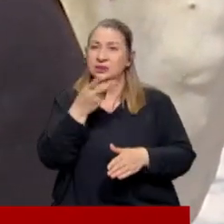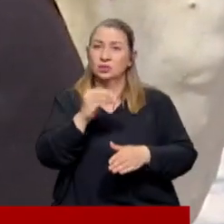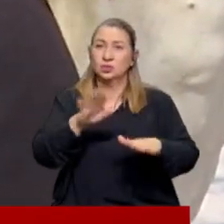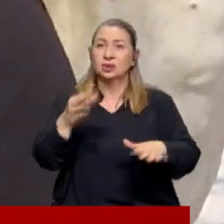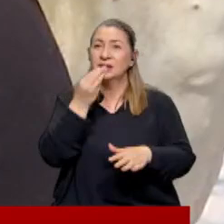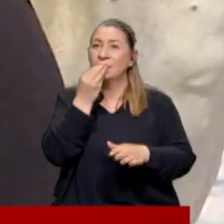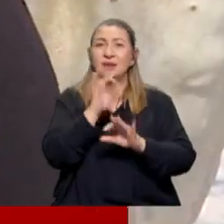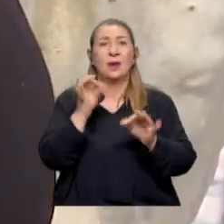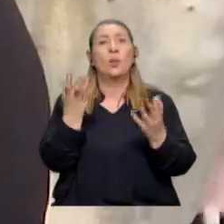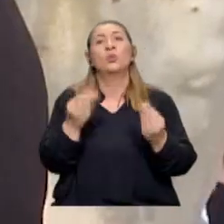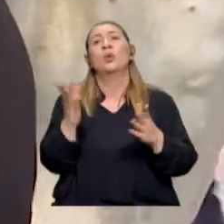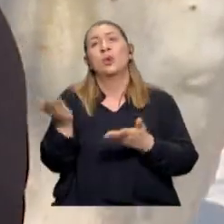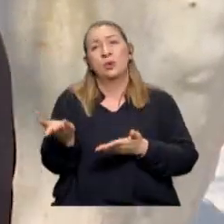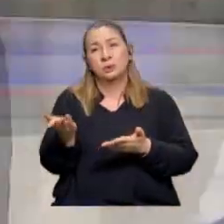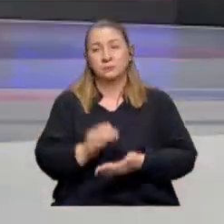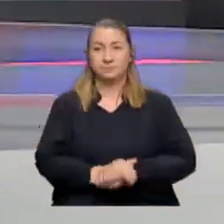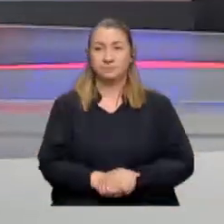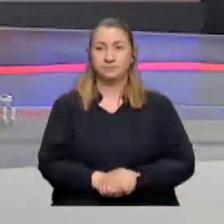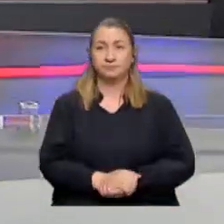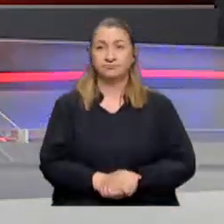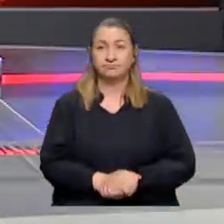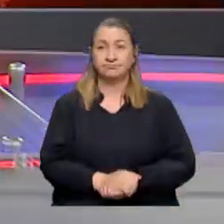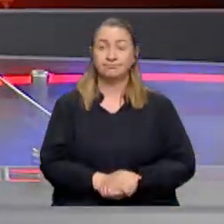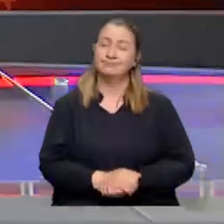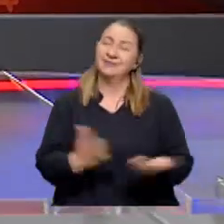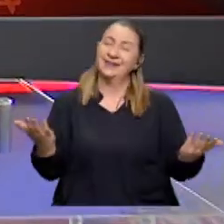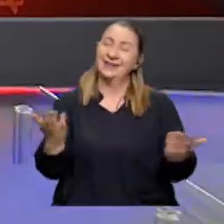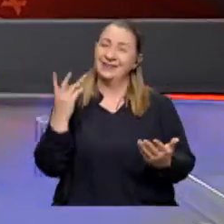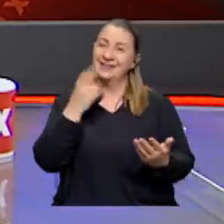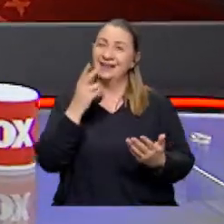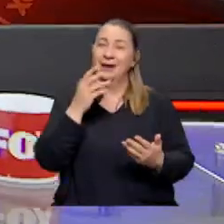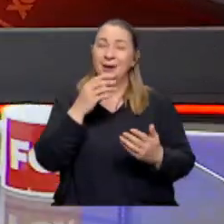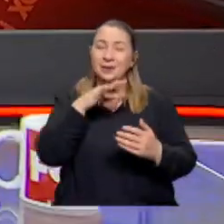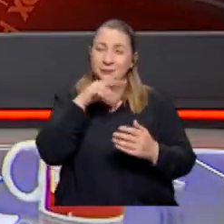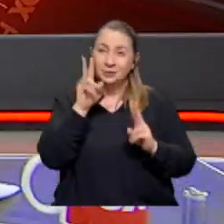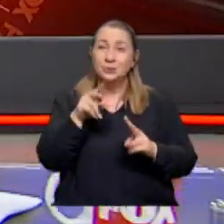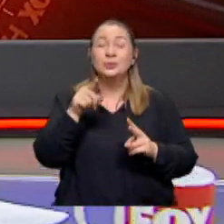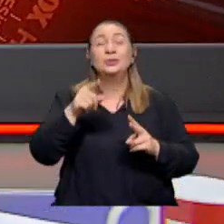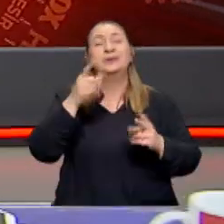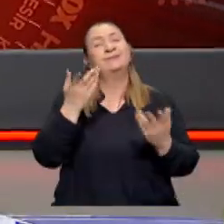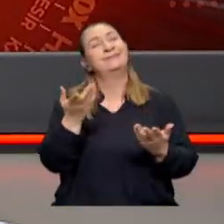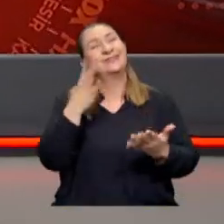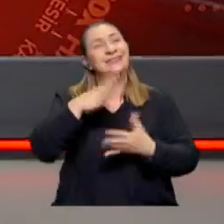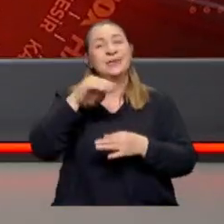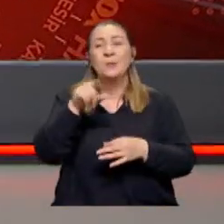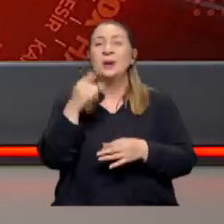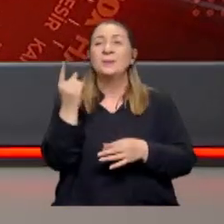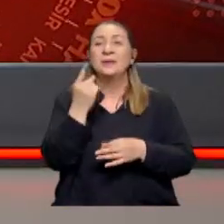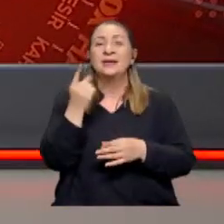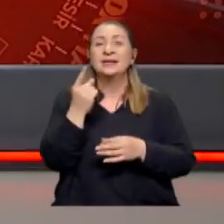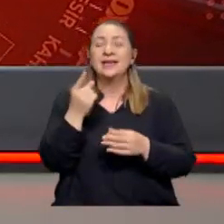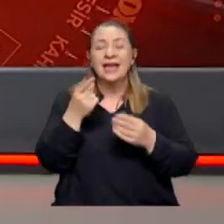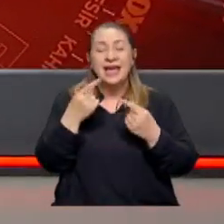Yazık o çocuklar gıdaların almıyorlar onlar teyze ile amcayı gördüğünüz değil mi bu ülkenin insanlarının böyle bir